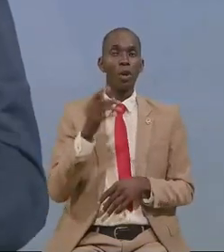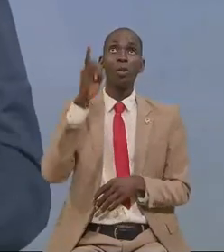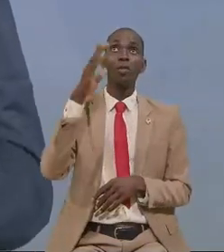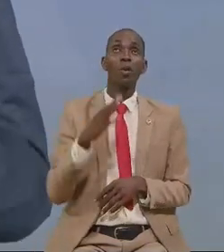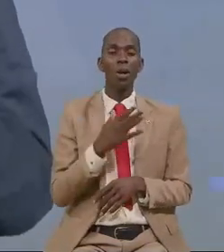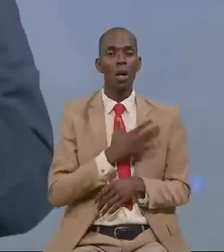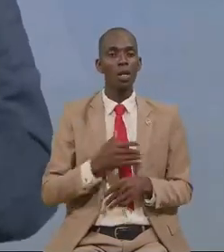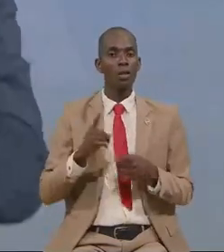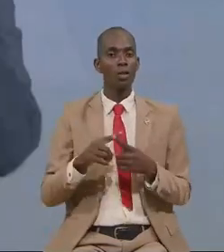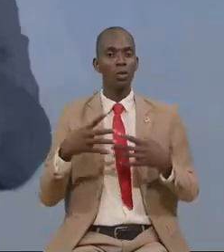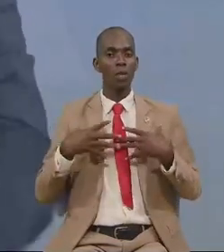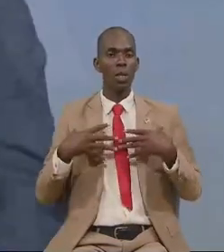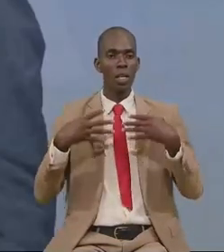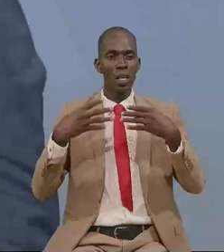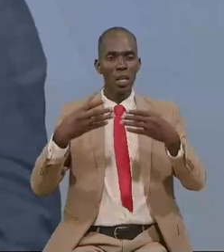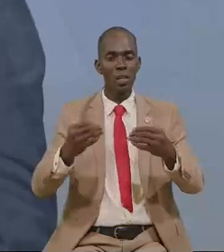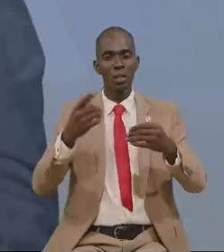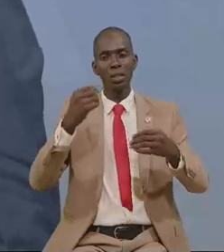Et guérir les malades.